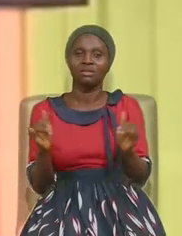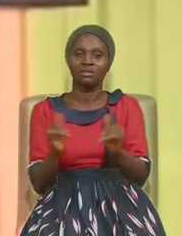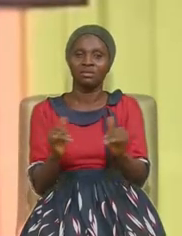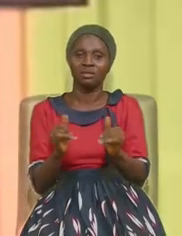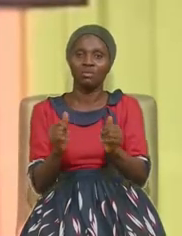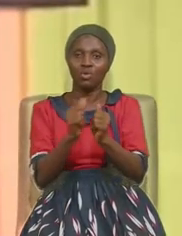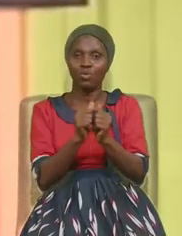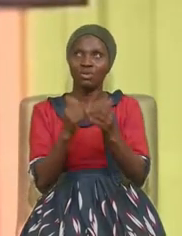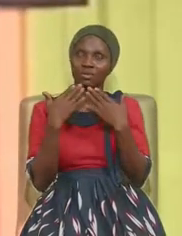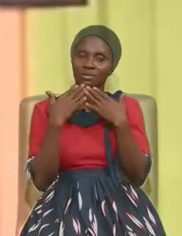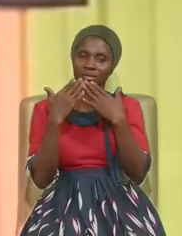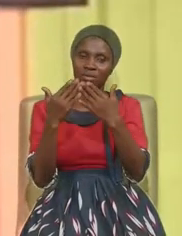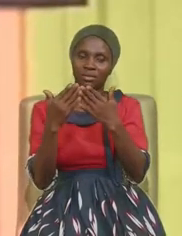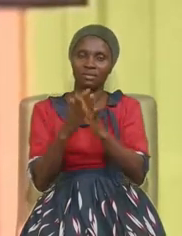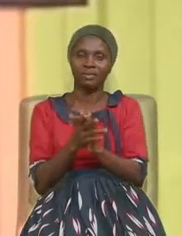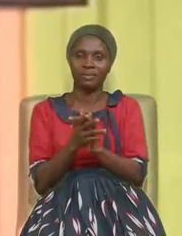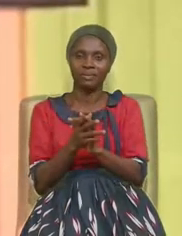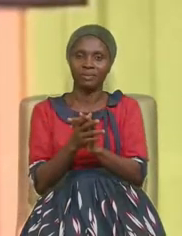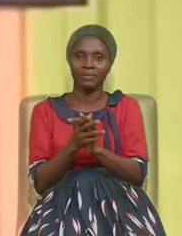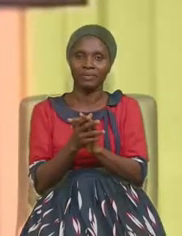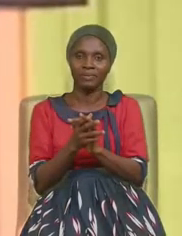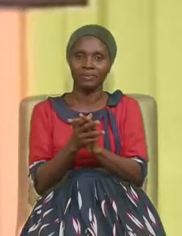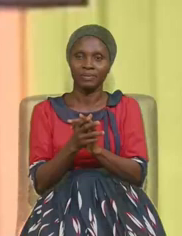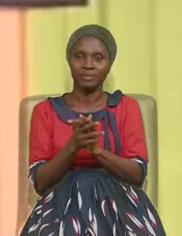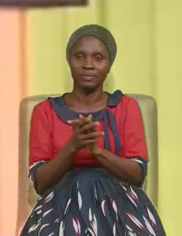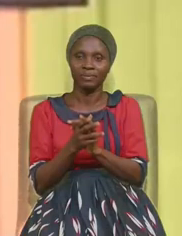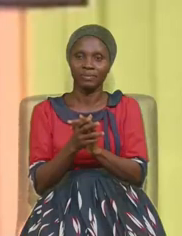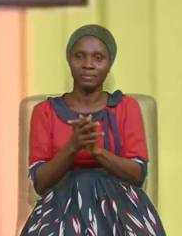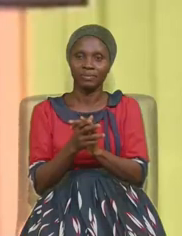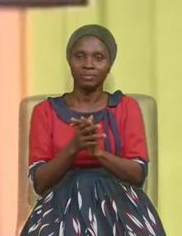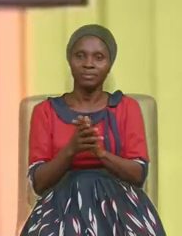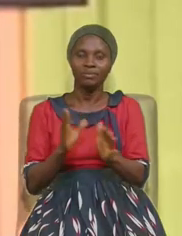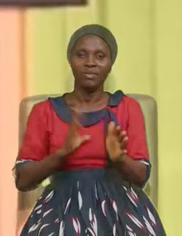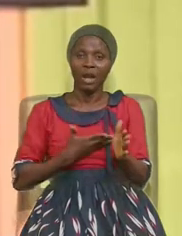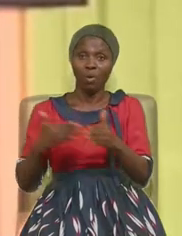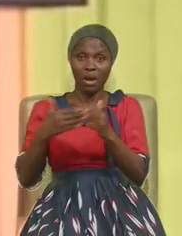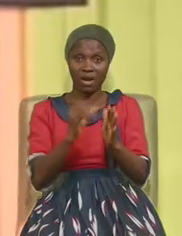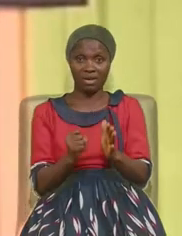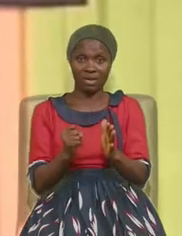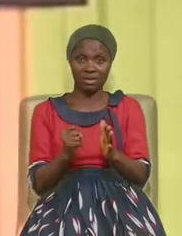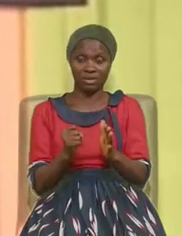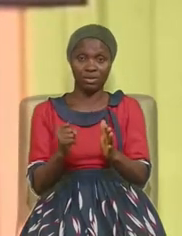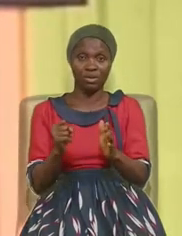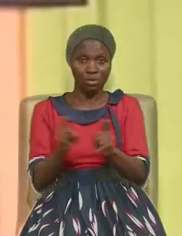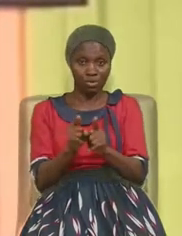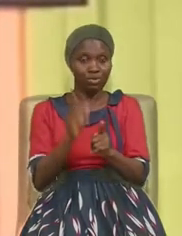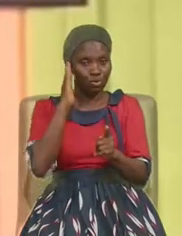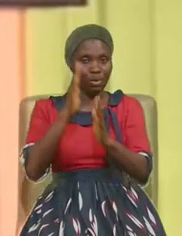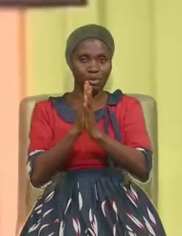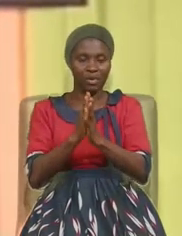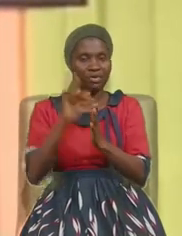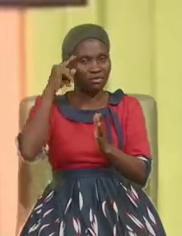grâce. Et nos dirigeants aussi vont prier pour nous. Verset